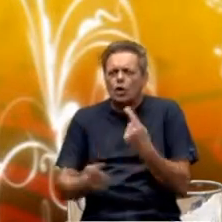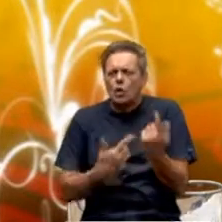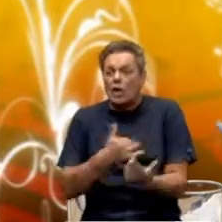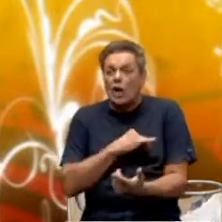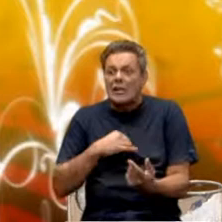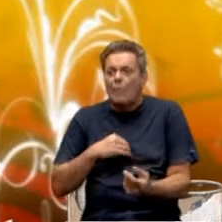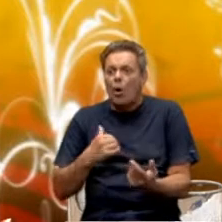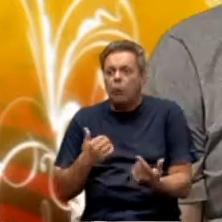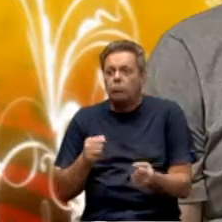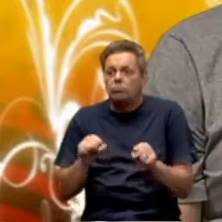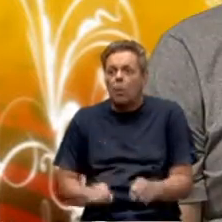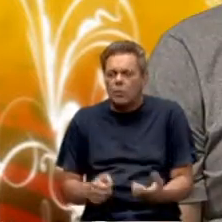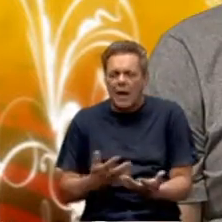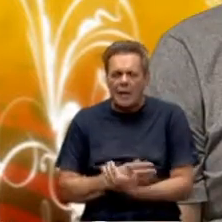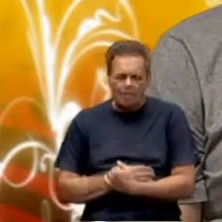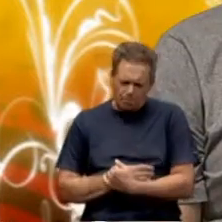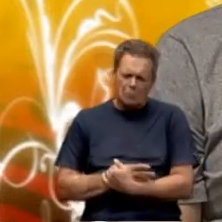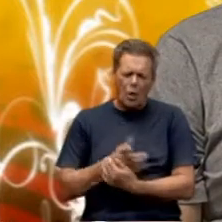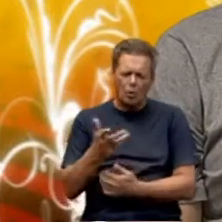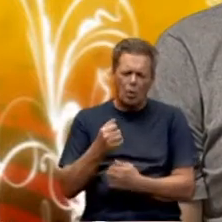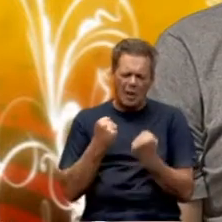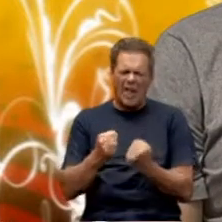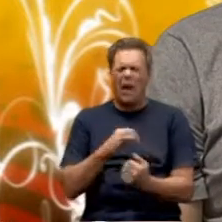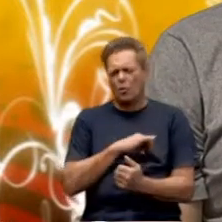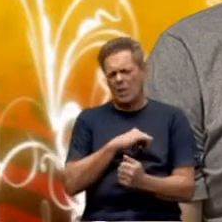od najzanimljivijih radionica zapravo i najviše se svidjela